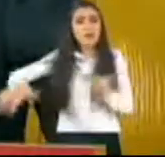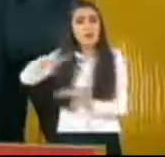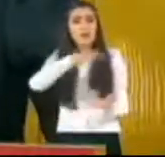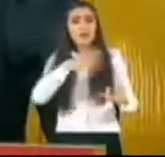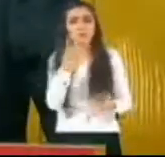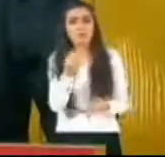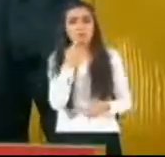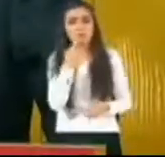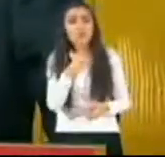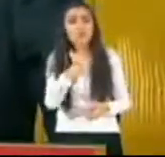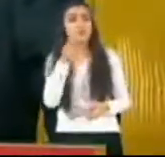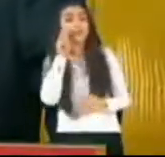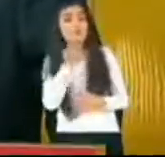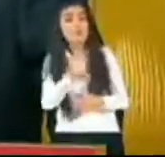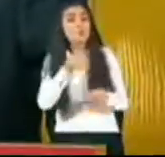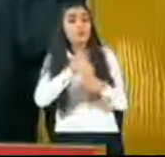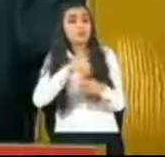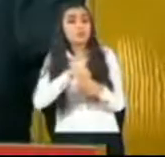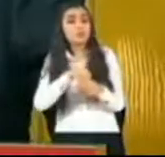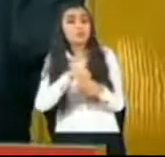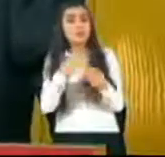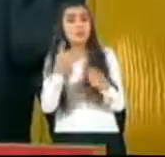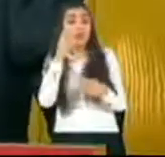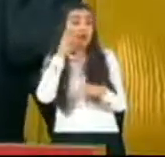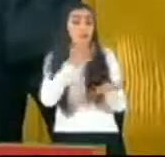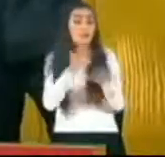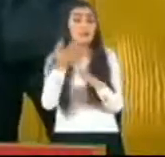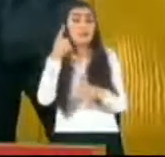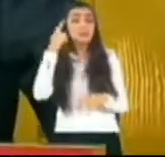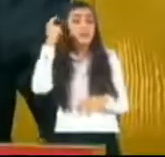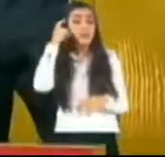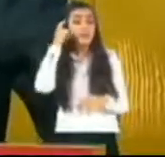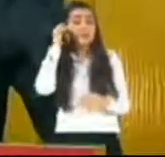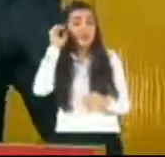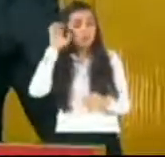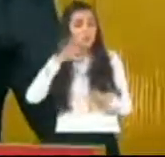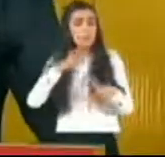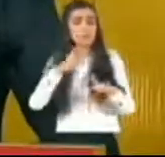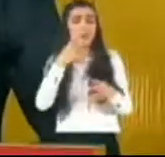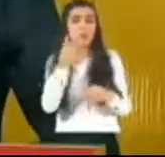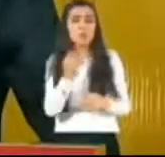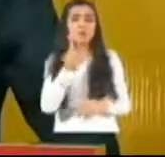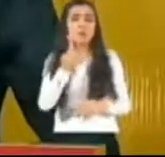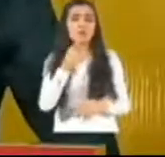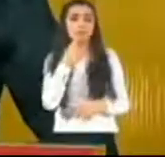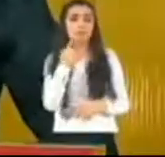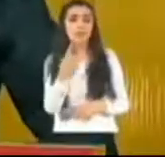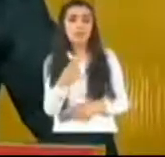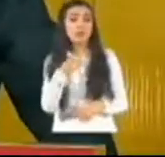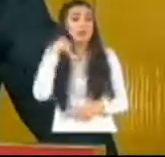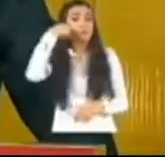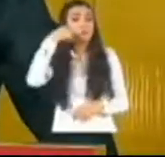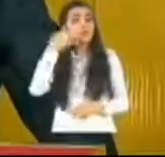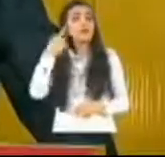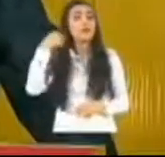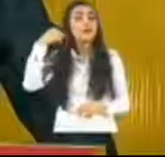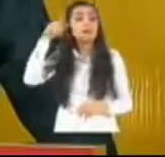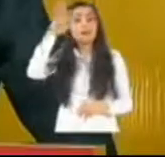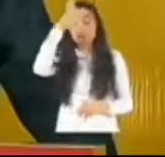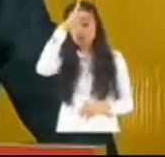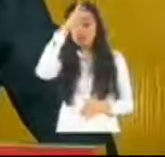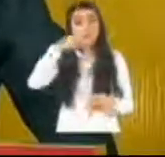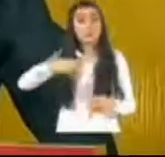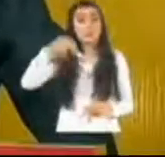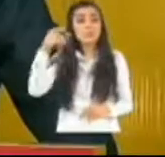kullanılıyor. Bunu görmemek için ya kör ya da zihnen kötürüm olmak kafidir. Suriye ve Irak